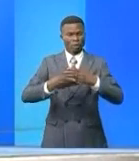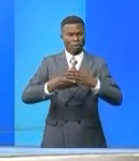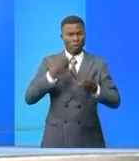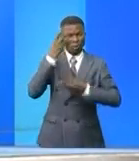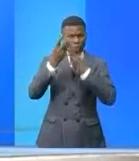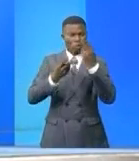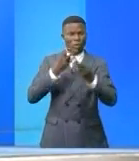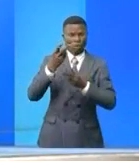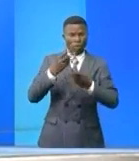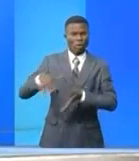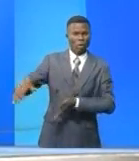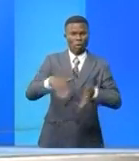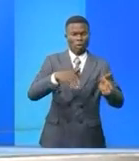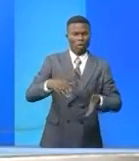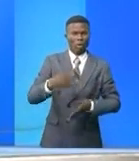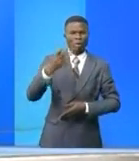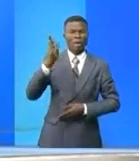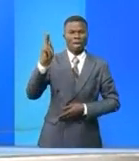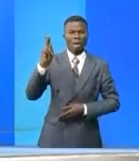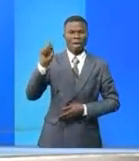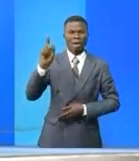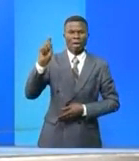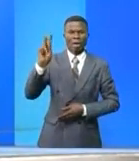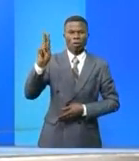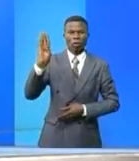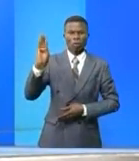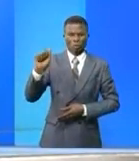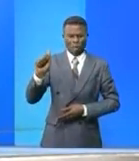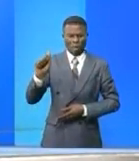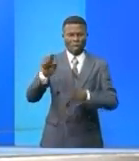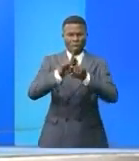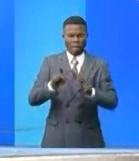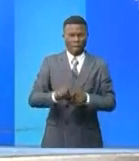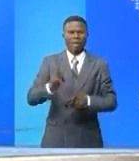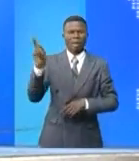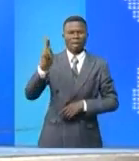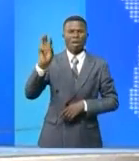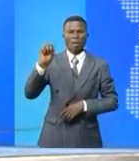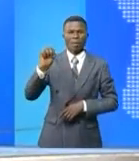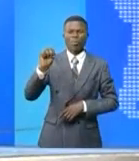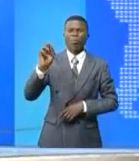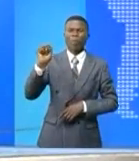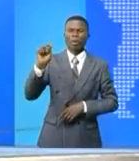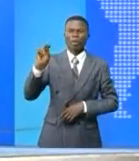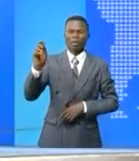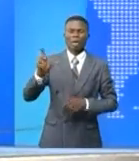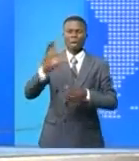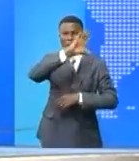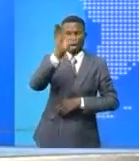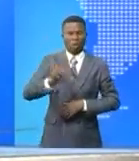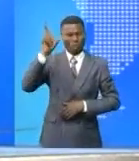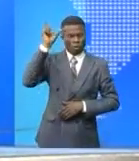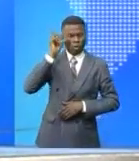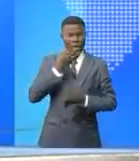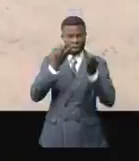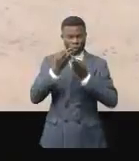visité les boulevards Katouba dans la commune qui porte le même nom et Kamagnola dans la commune de Lubumbashi. Les détails